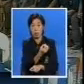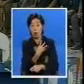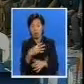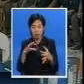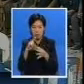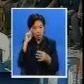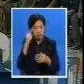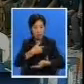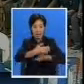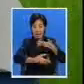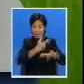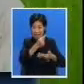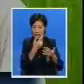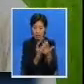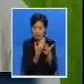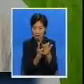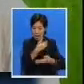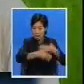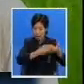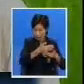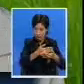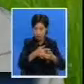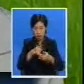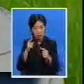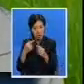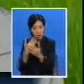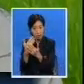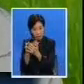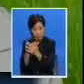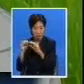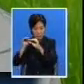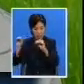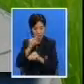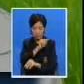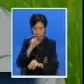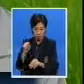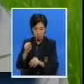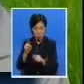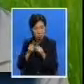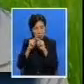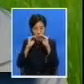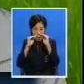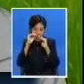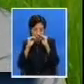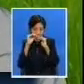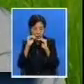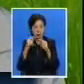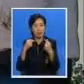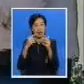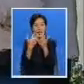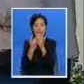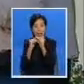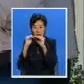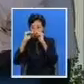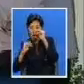าดนี้ไม่ห่างจาก คือจะพยุง อ้างอิง ประคับประคองไม่ให้ราคาอ้างอิงกับราคาตลาดมันต้องราคาเดียวกันอย่าให้อ้างอิงในรูดลงไปอีกนะครับแ